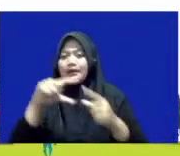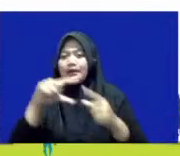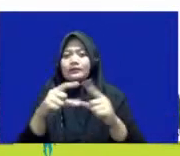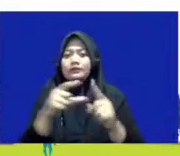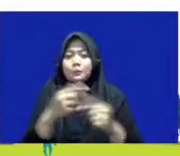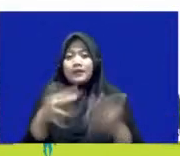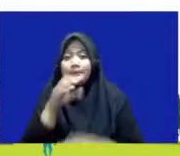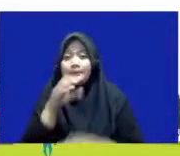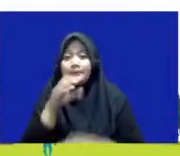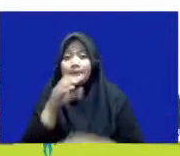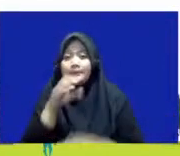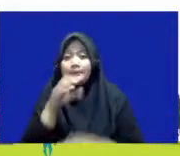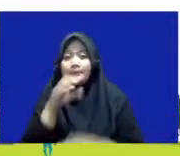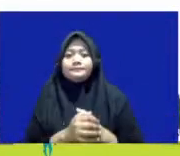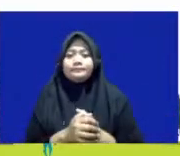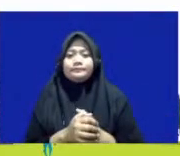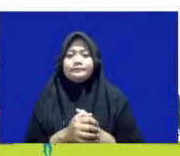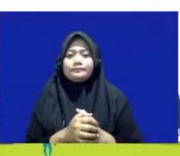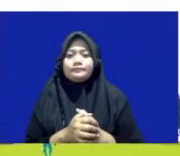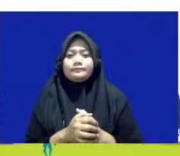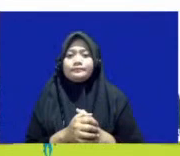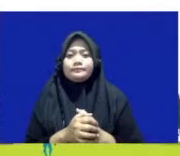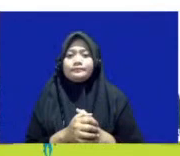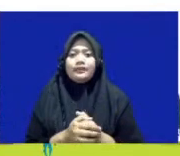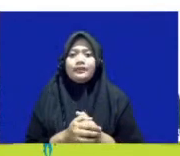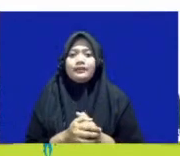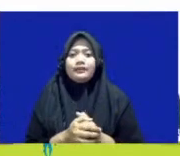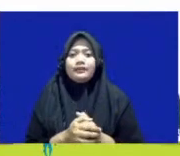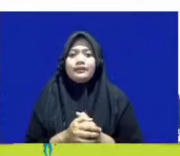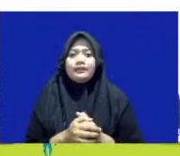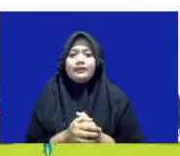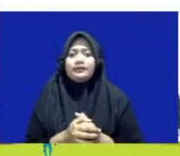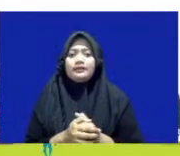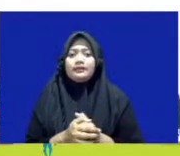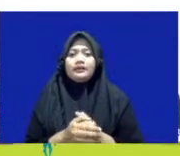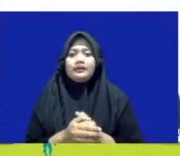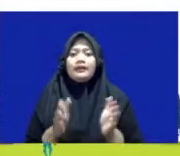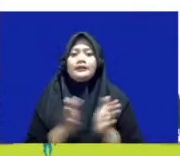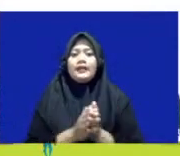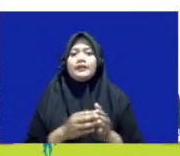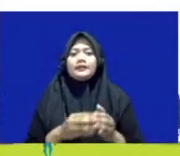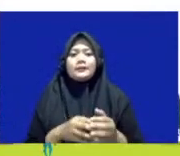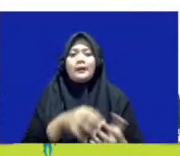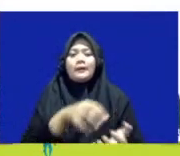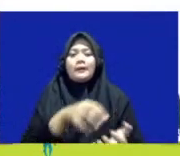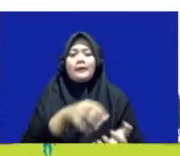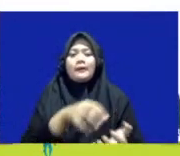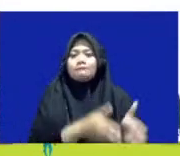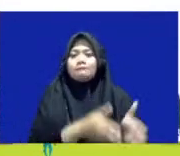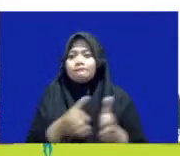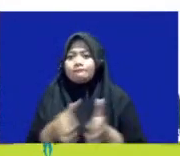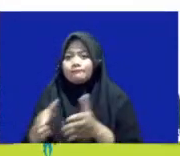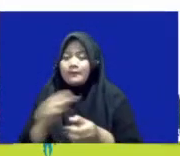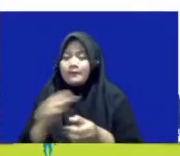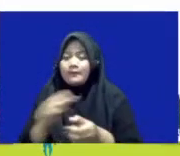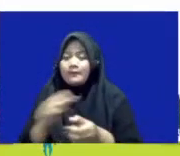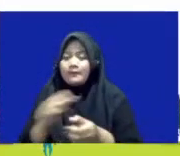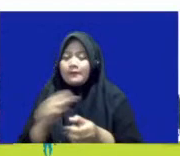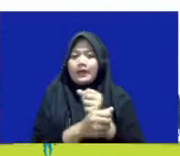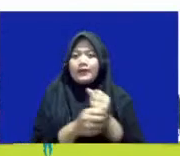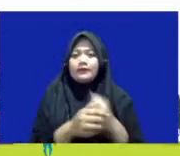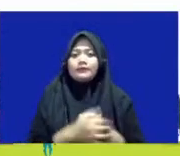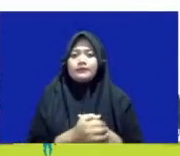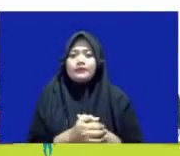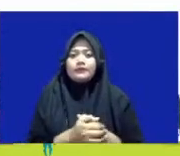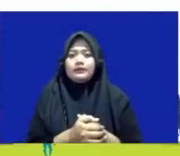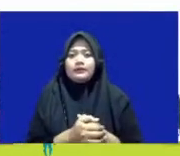dan juga hal keterkepaparan terhadap multi bahaya dan juga bencana yang dipicu oleh perubahan iklim.